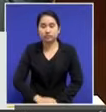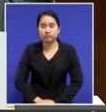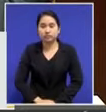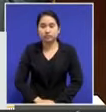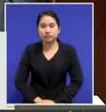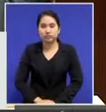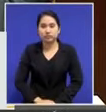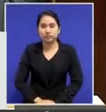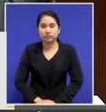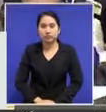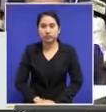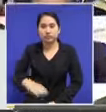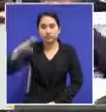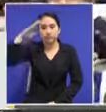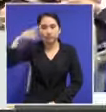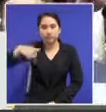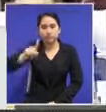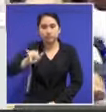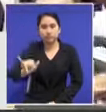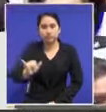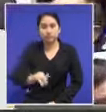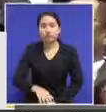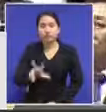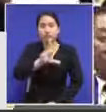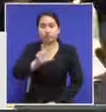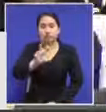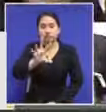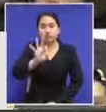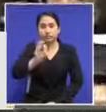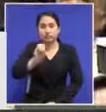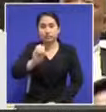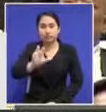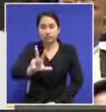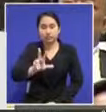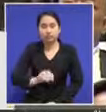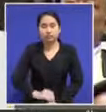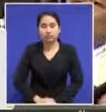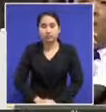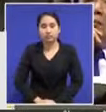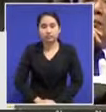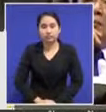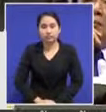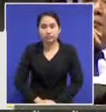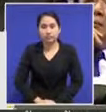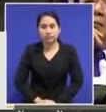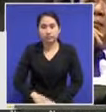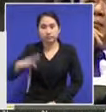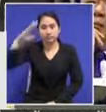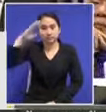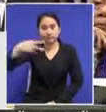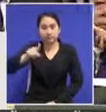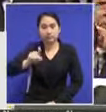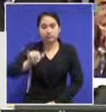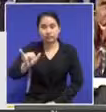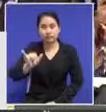ทอง พลเอกประยุทธ์จันทร์โอชาครับ 393พลเอกไพโรจน์พานิชสมัย พลเอกประยุท